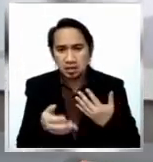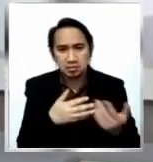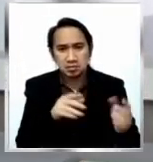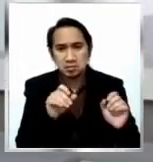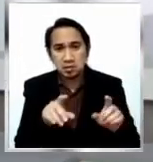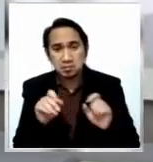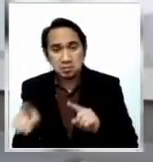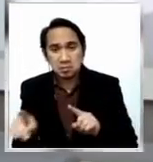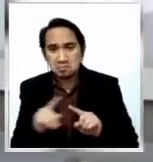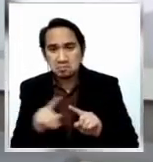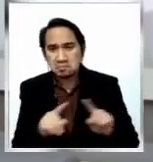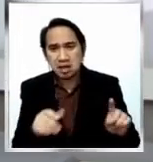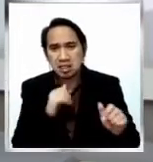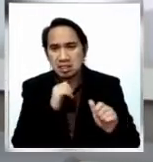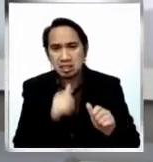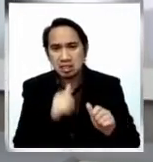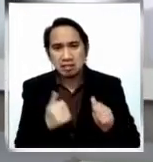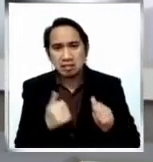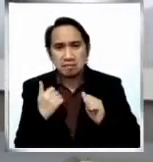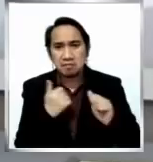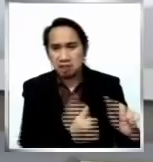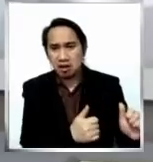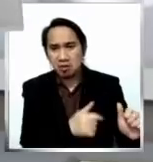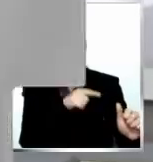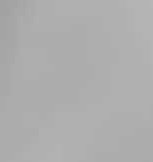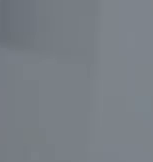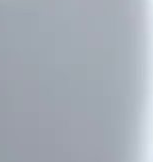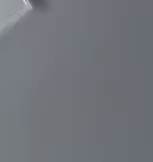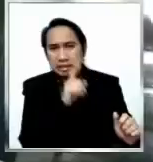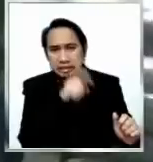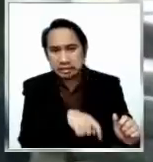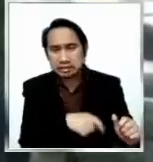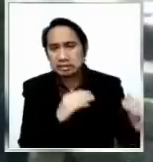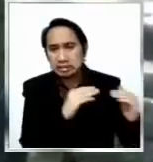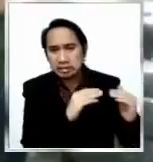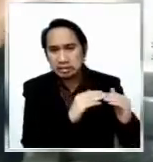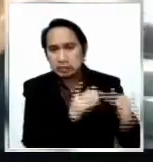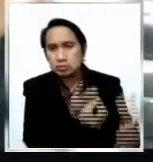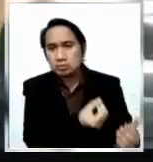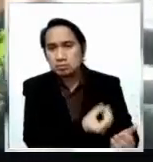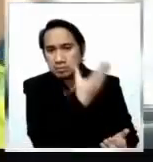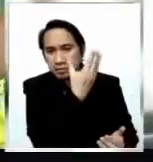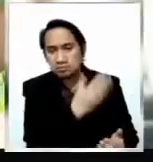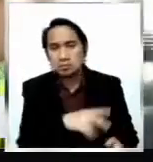itinakdang price ceiling. Nakatutok si Bernadette Reyes.